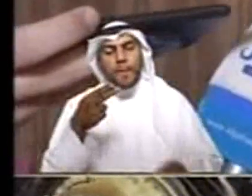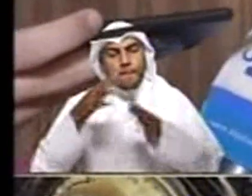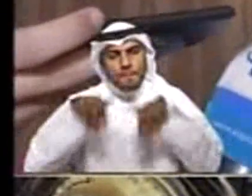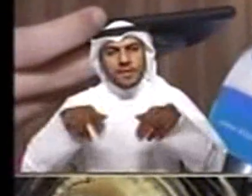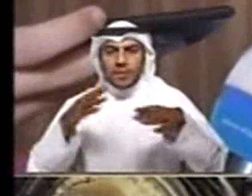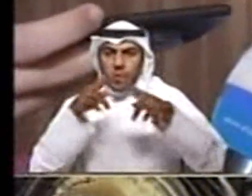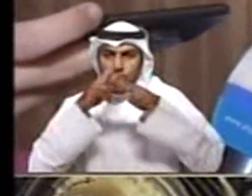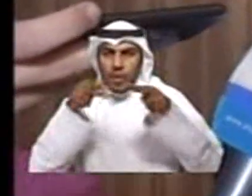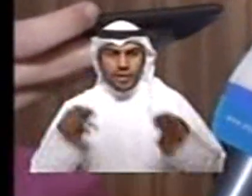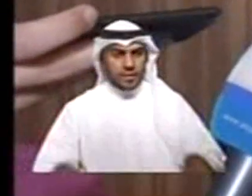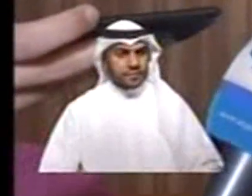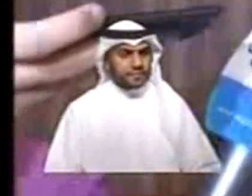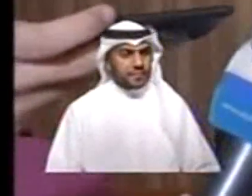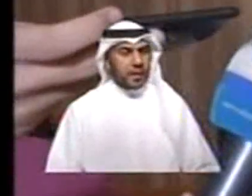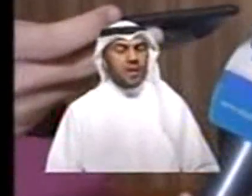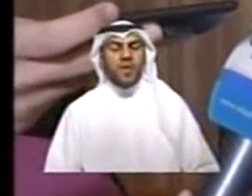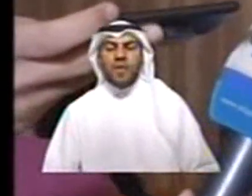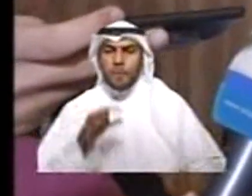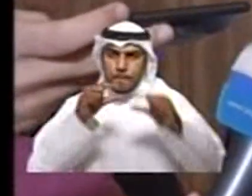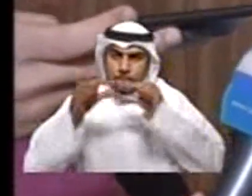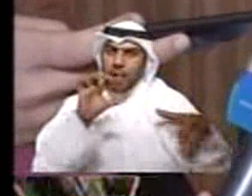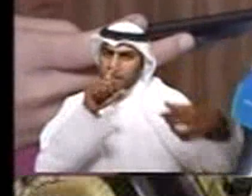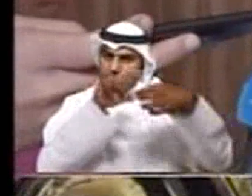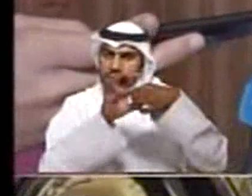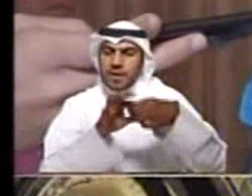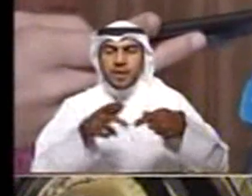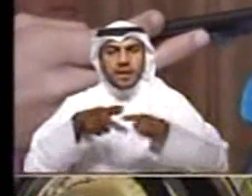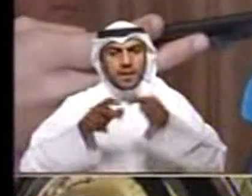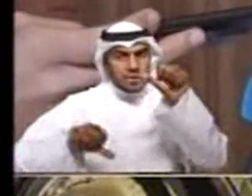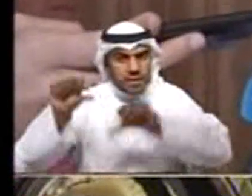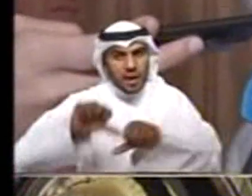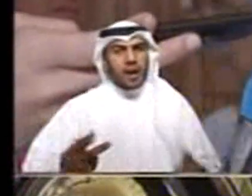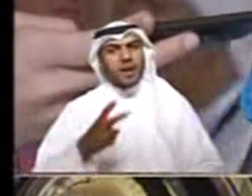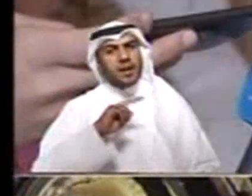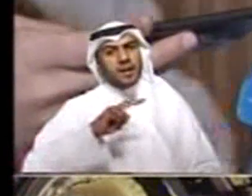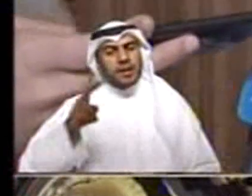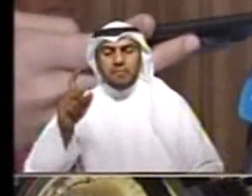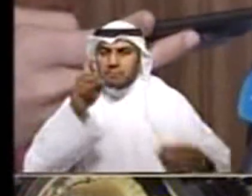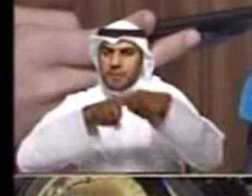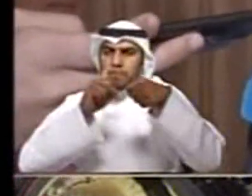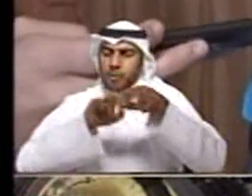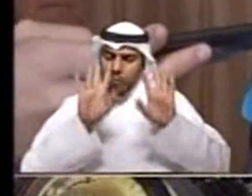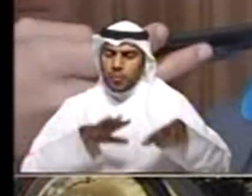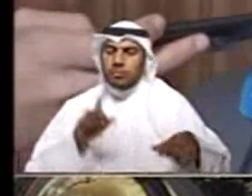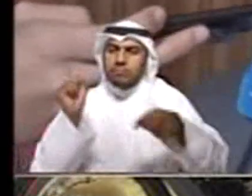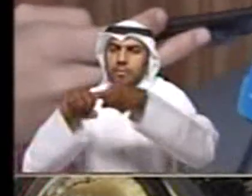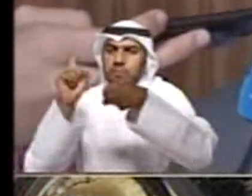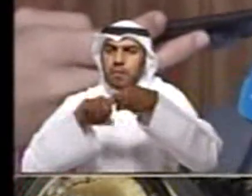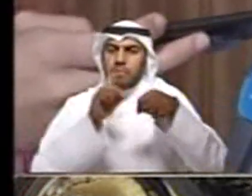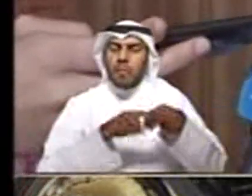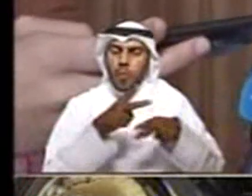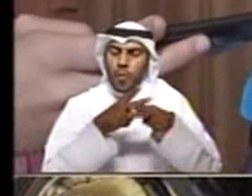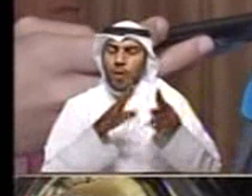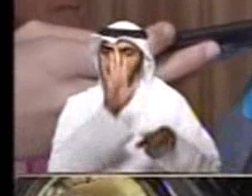هناك شراكات كبيرة سواء كانت بنوك، بالصناعة، بالمجالات المختلفة، ما هناك عدد كبير من الشركات